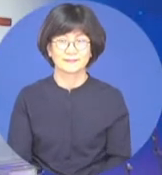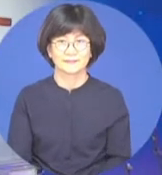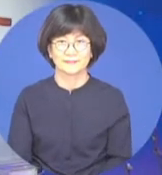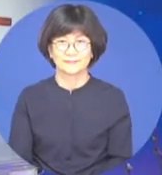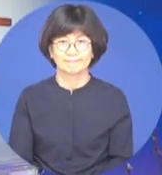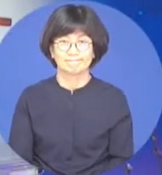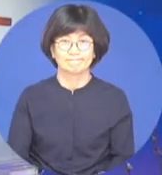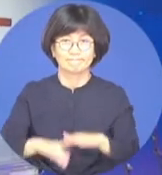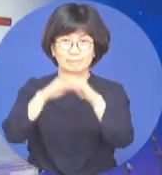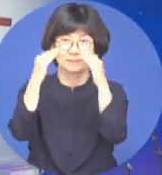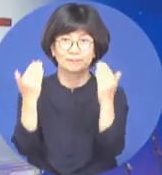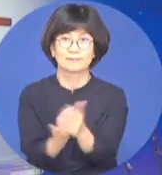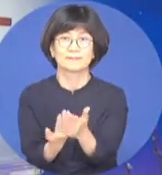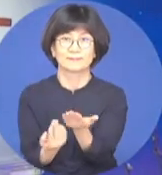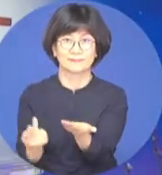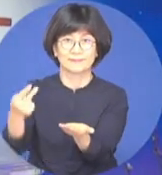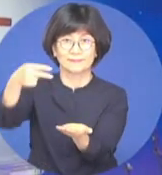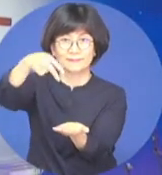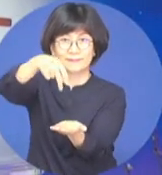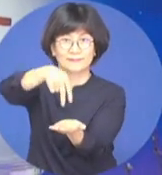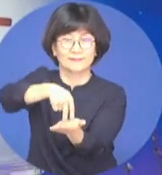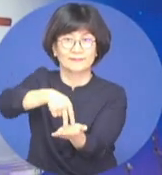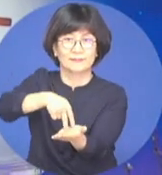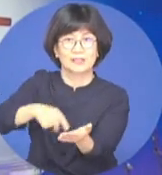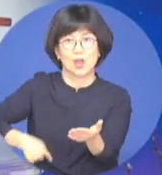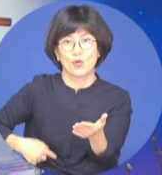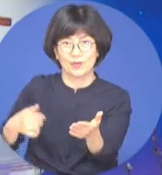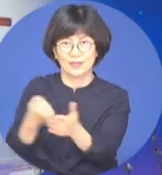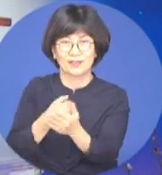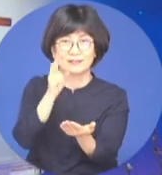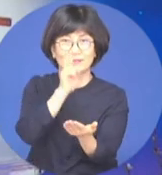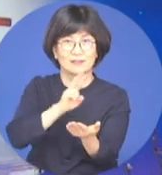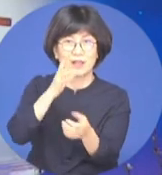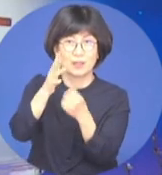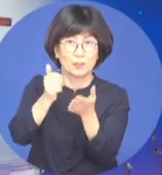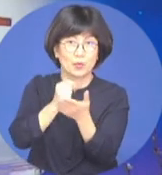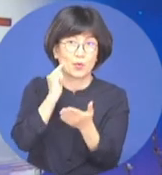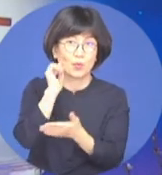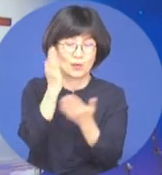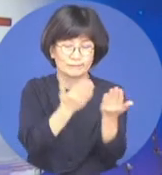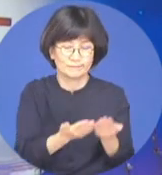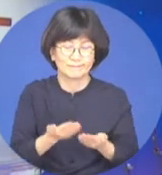다 함께 일어나셔서 결단의 찬송 하나님께 영광 돌리겠습니다.